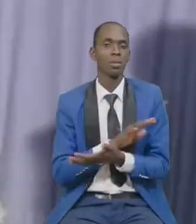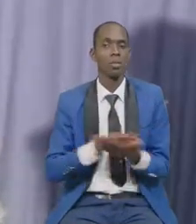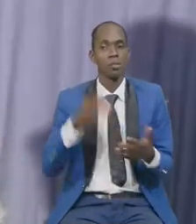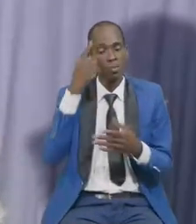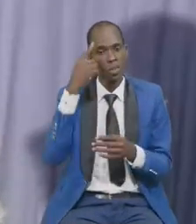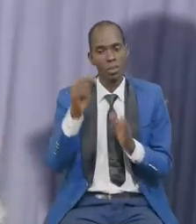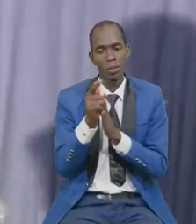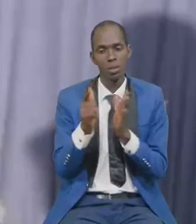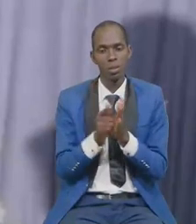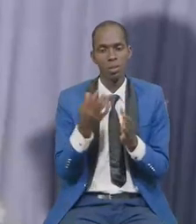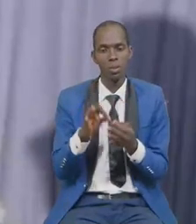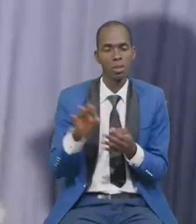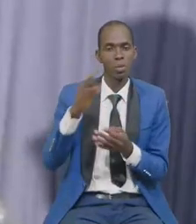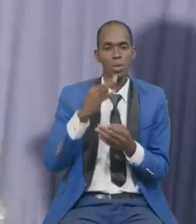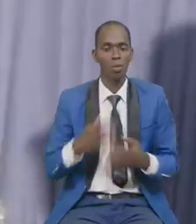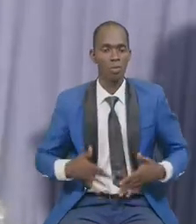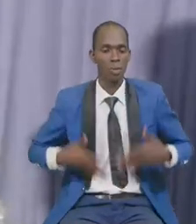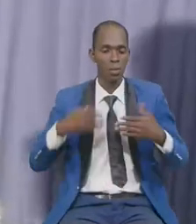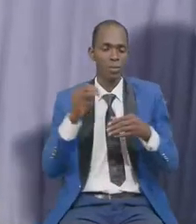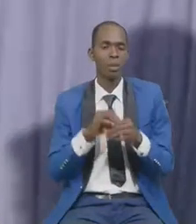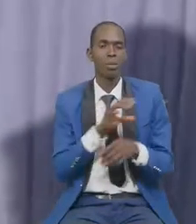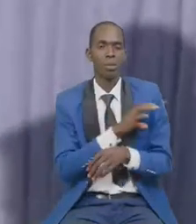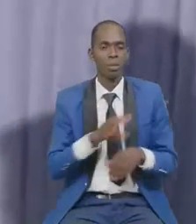Et la loi de la vie en Christ Jésus.